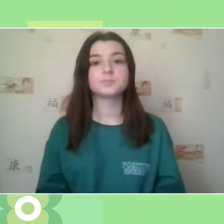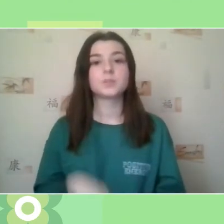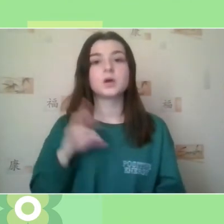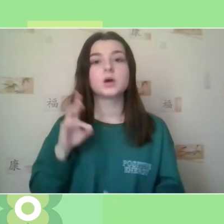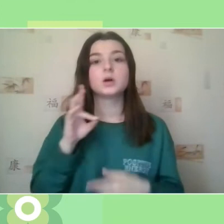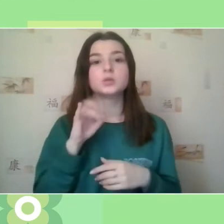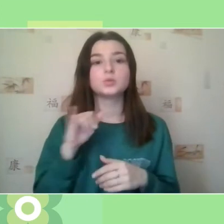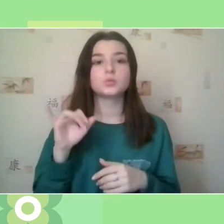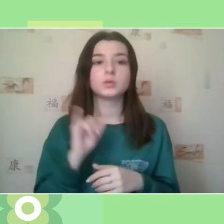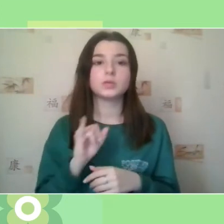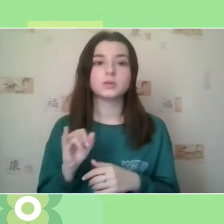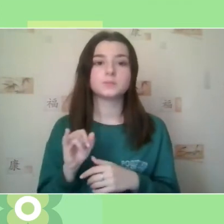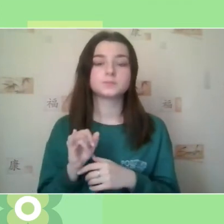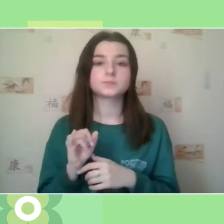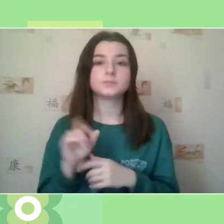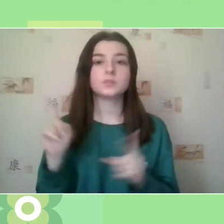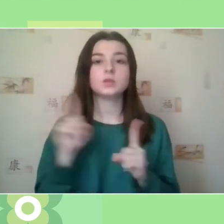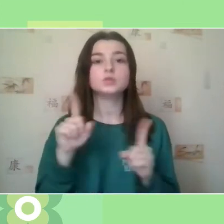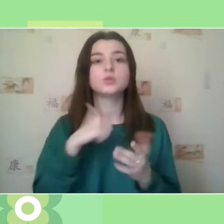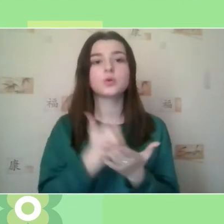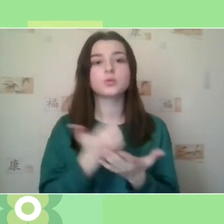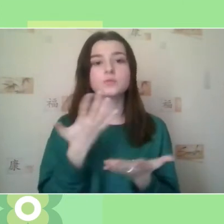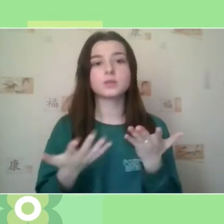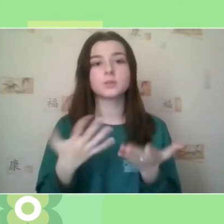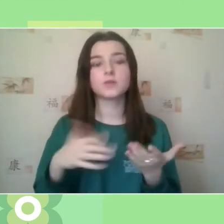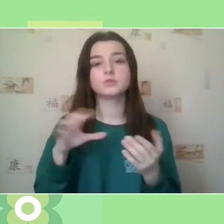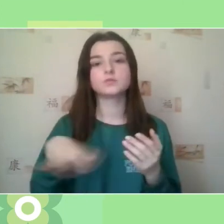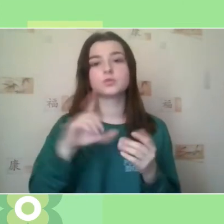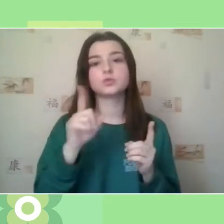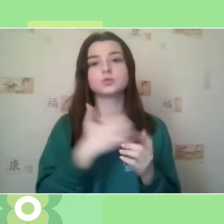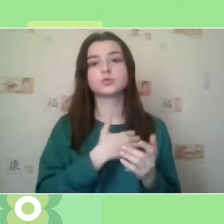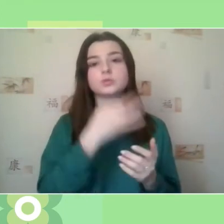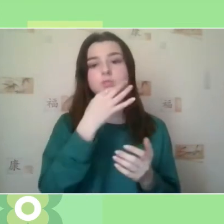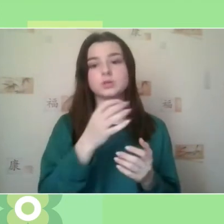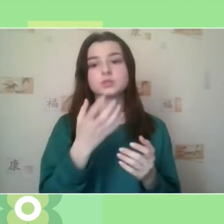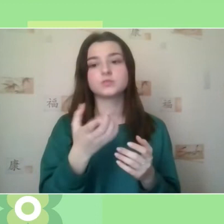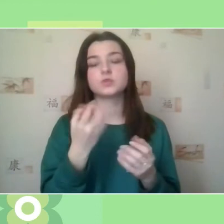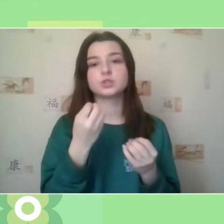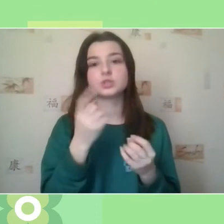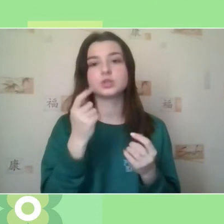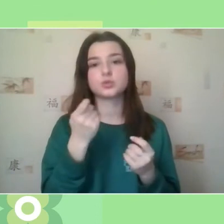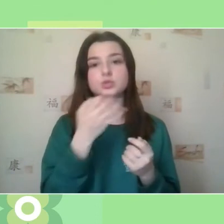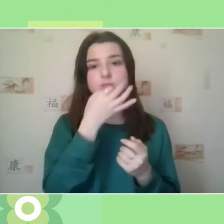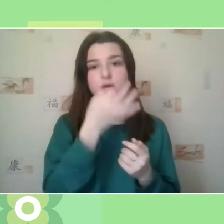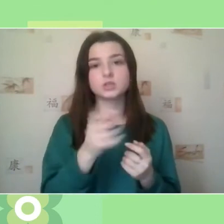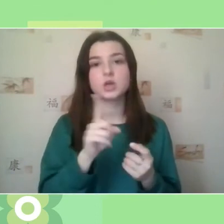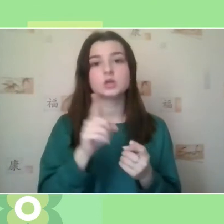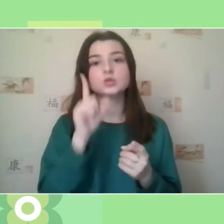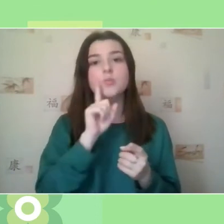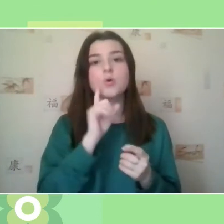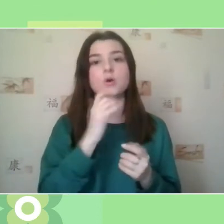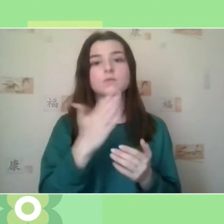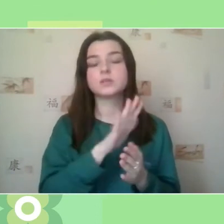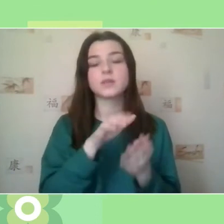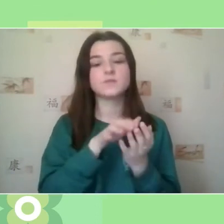і що головне, мабуть, із всього, що я хотіла сказати, хоча я ще кілька речей скажу, це те, що поки ви не відкриєте